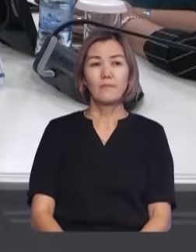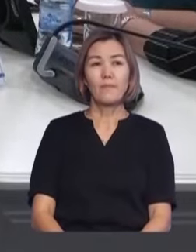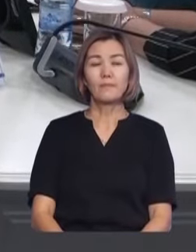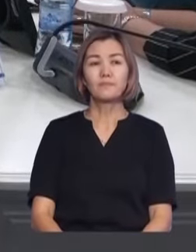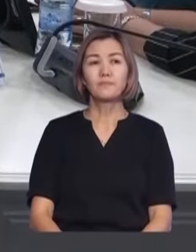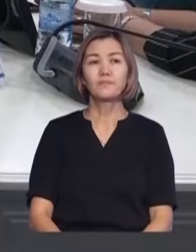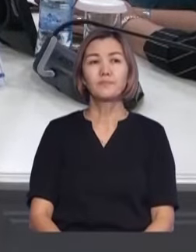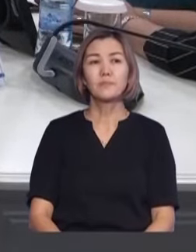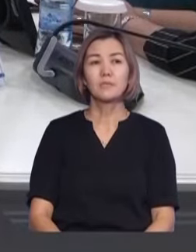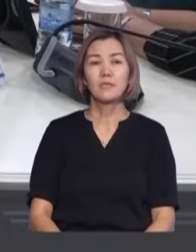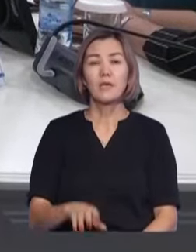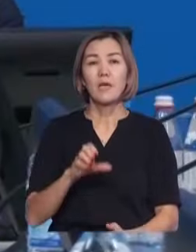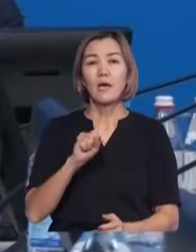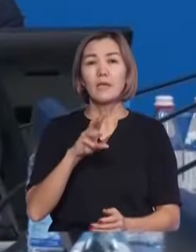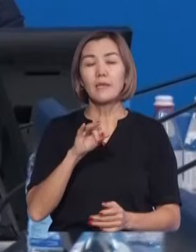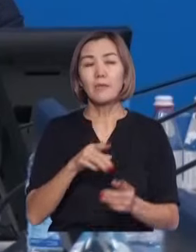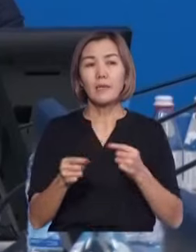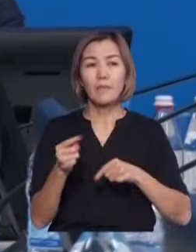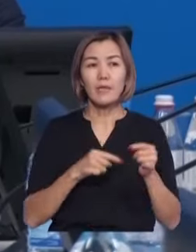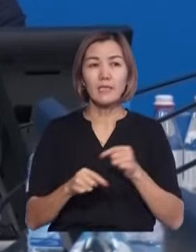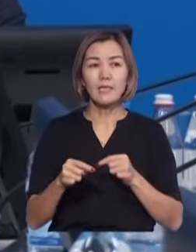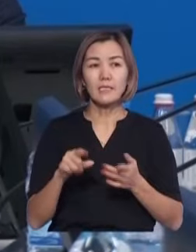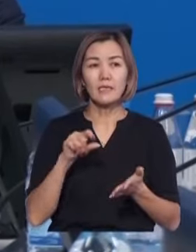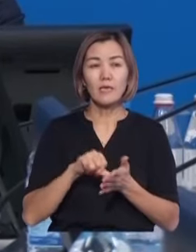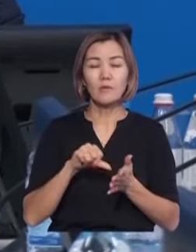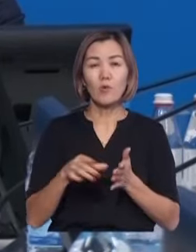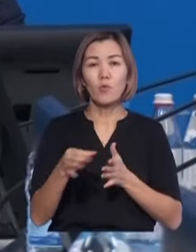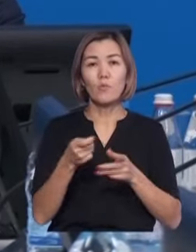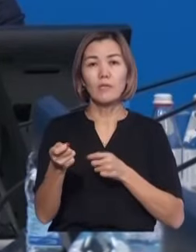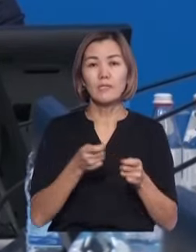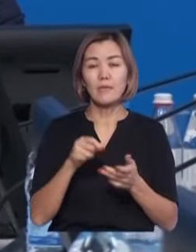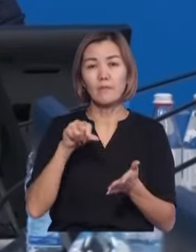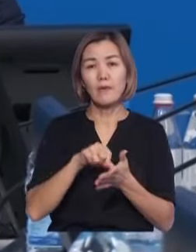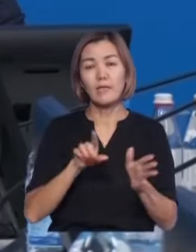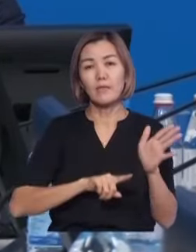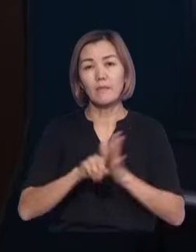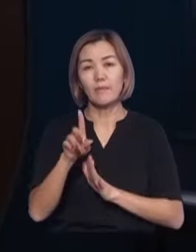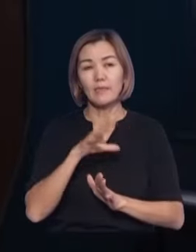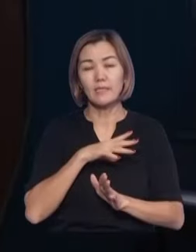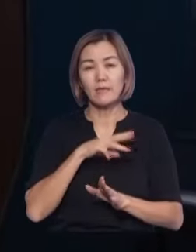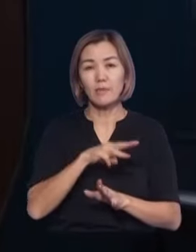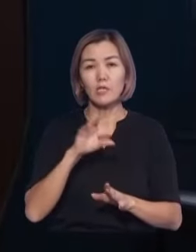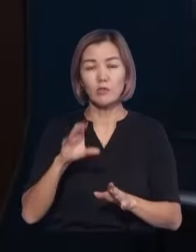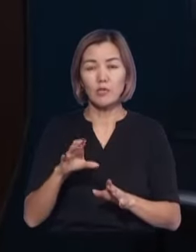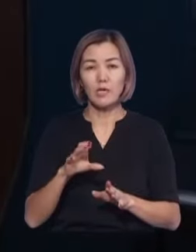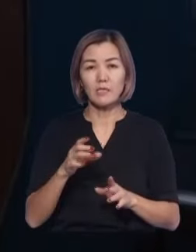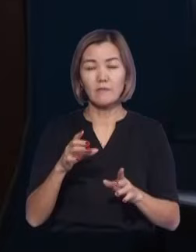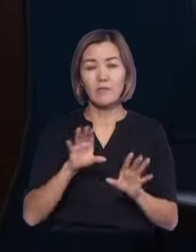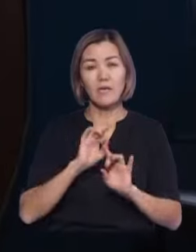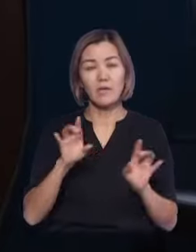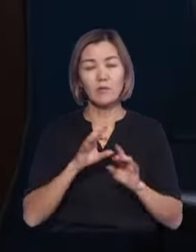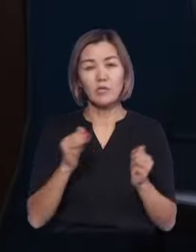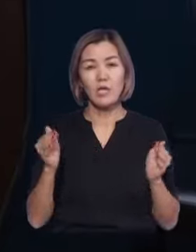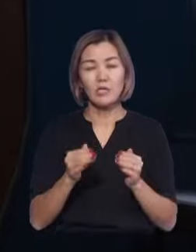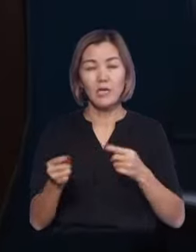Өңірлік атамекен палатасының өкілдері мен кәсіпкерлер қатысқан жиын облыс әкімінің баяндамасынан басталды. Марат Сұлтанғазиевтің мәліметінше, биыл